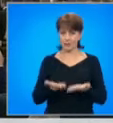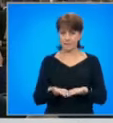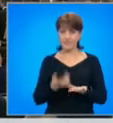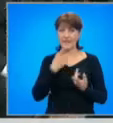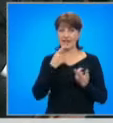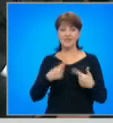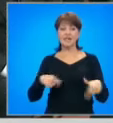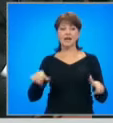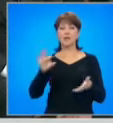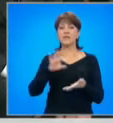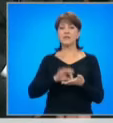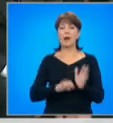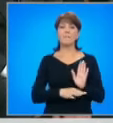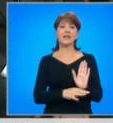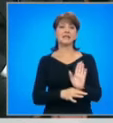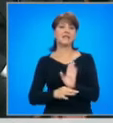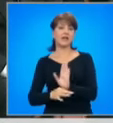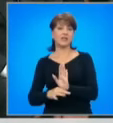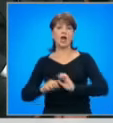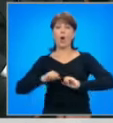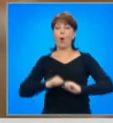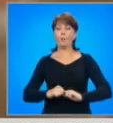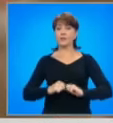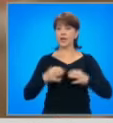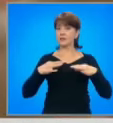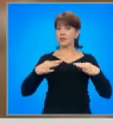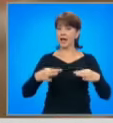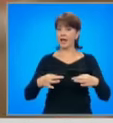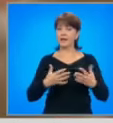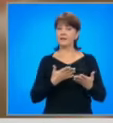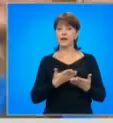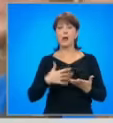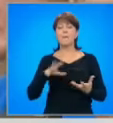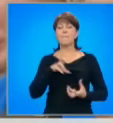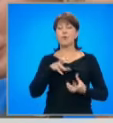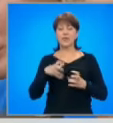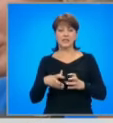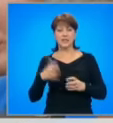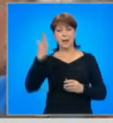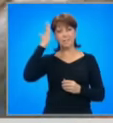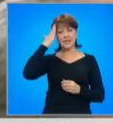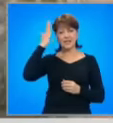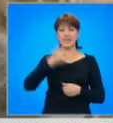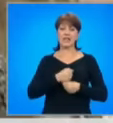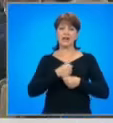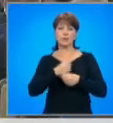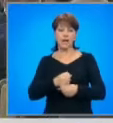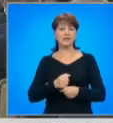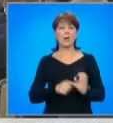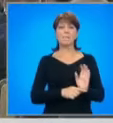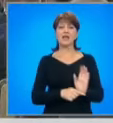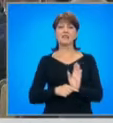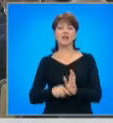В залата присъстваха представители на обществения елит на Русия, политици, министри, дипломати, депутати, представители на